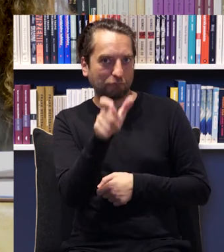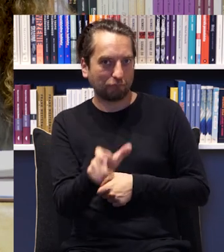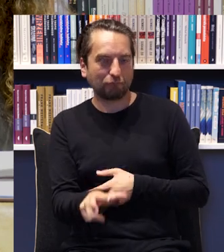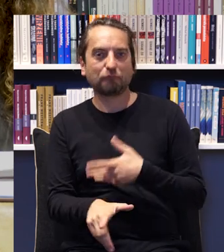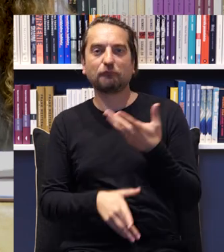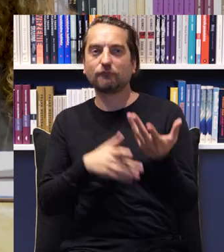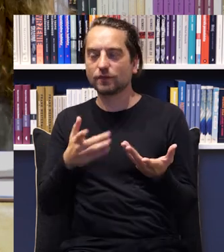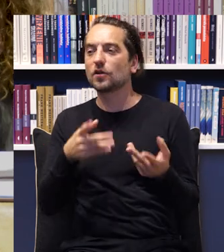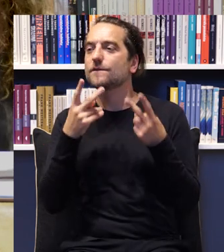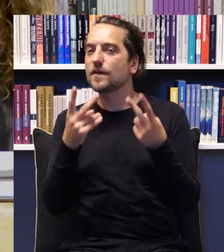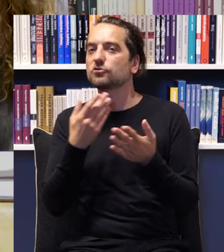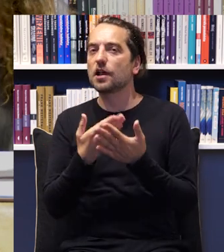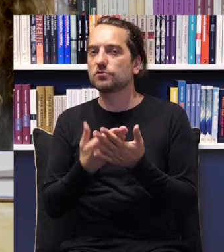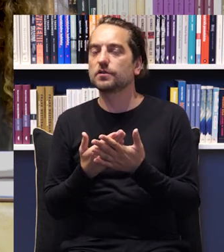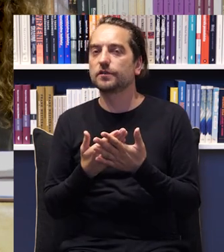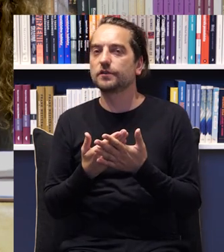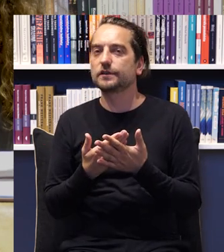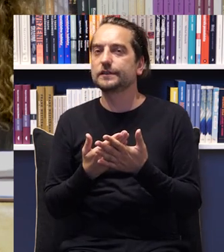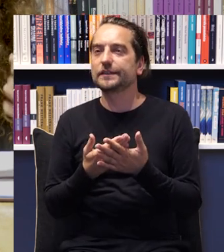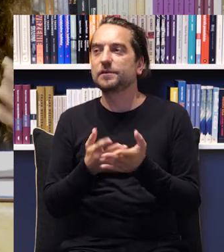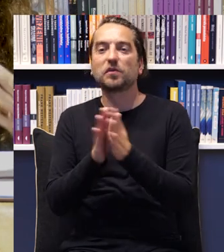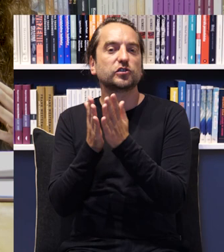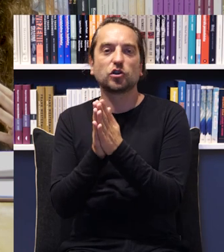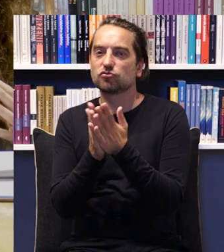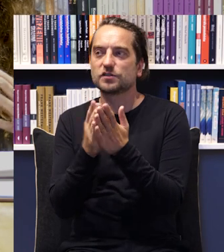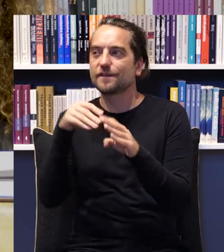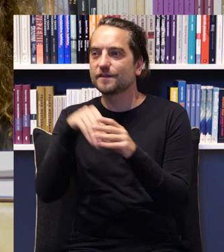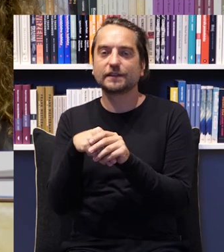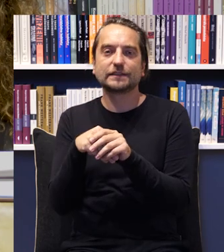bardzo istotna, my przez większość tej książki nie wiemy w ogóle,